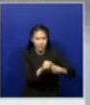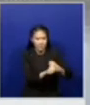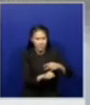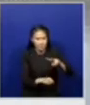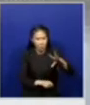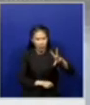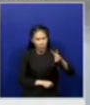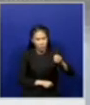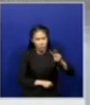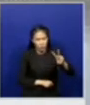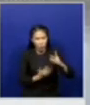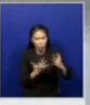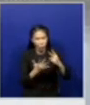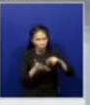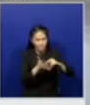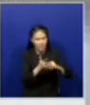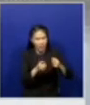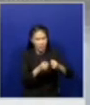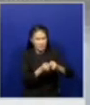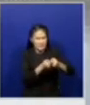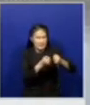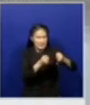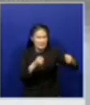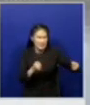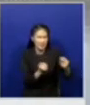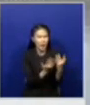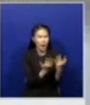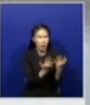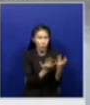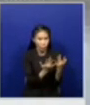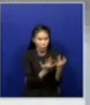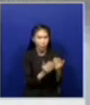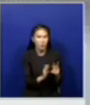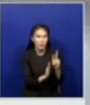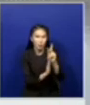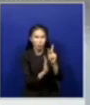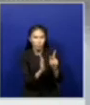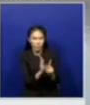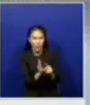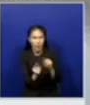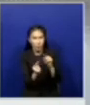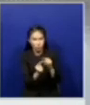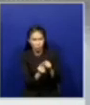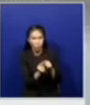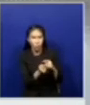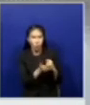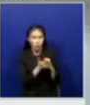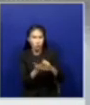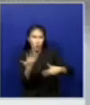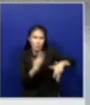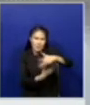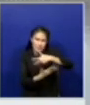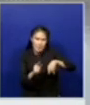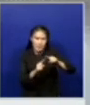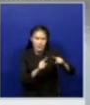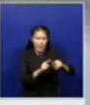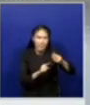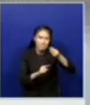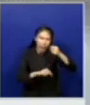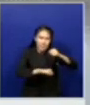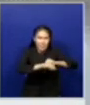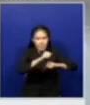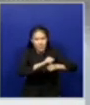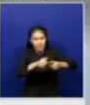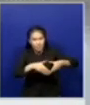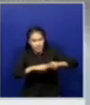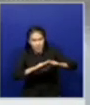ไปก่อนและก็ให้นำพระกฎหมายภาษีบำรุงท้องที่และกฎหมายภาษีโรงเรือนและที่ดิน